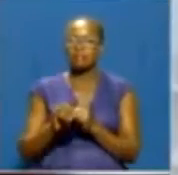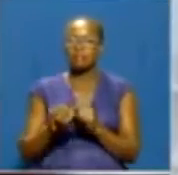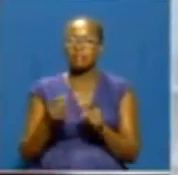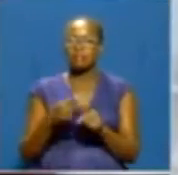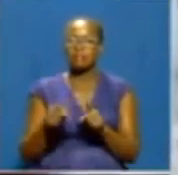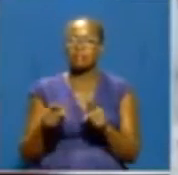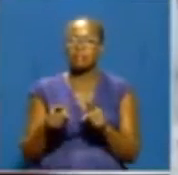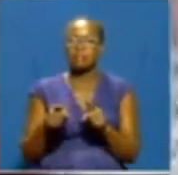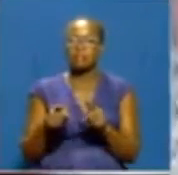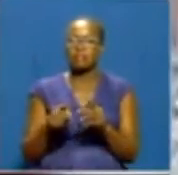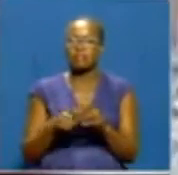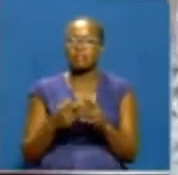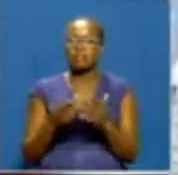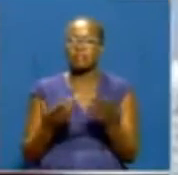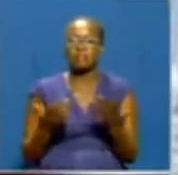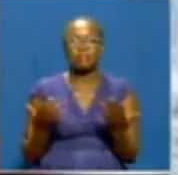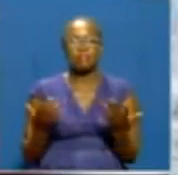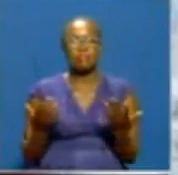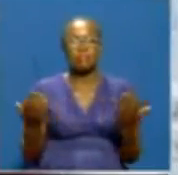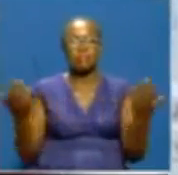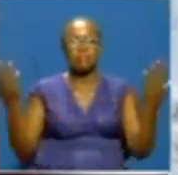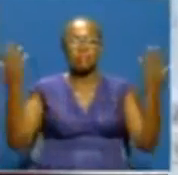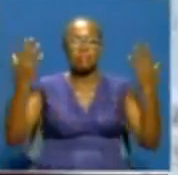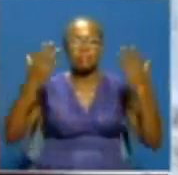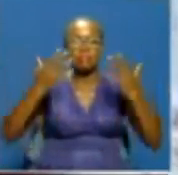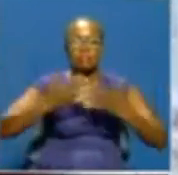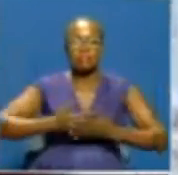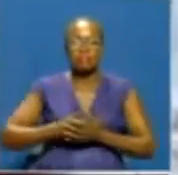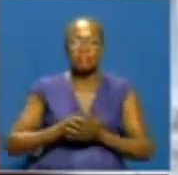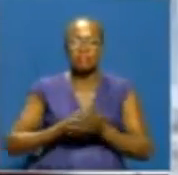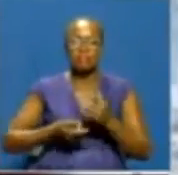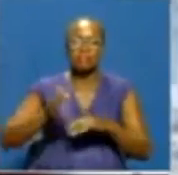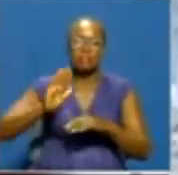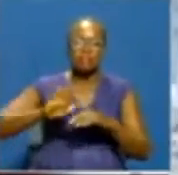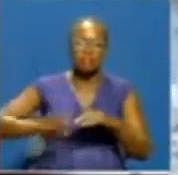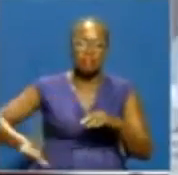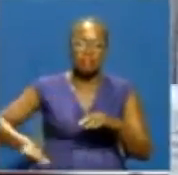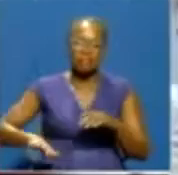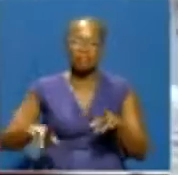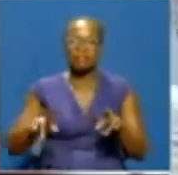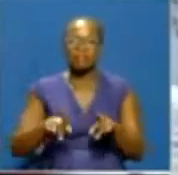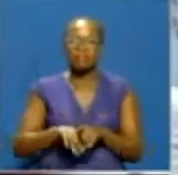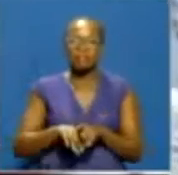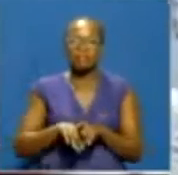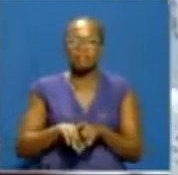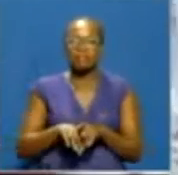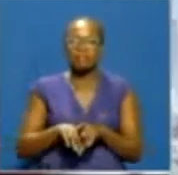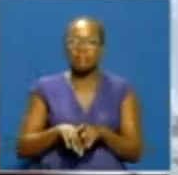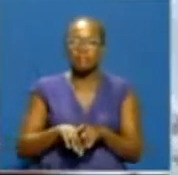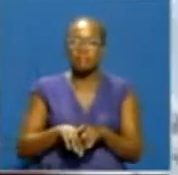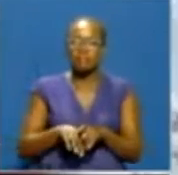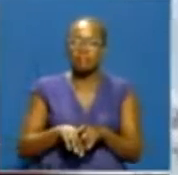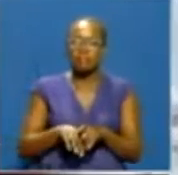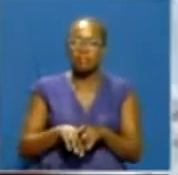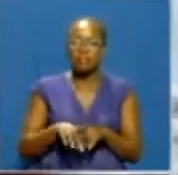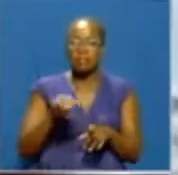tangu usiku. Wachuzi wanasema walifika kuchelewa. Bado hatujaweza kuwasiliana na wale